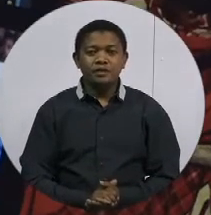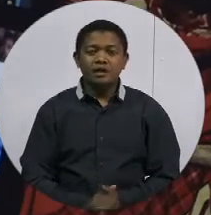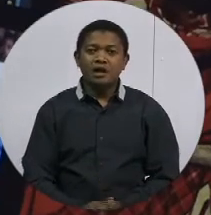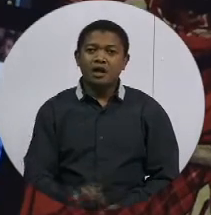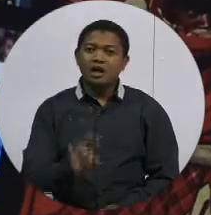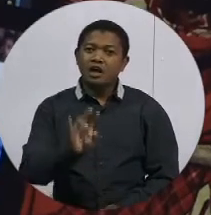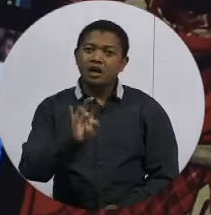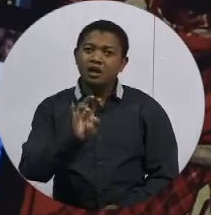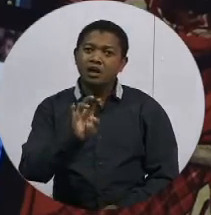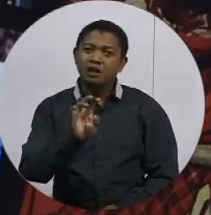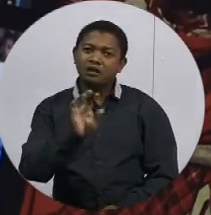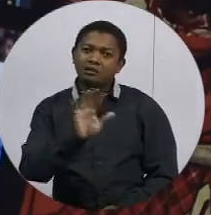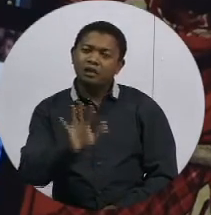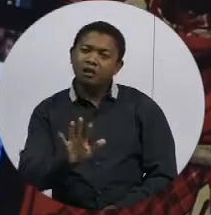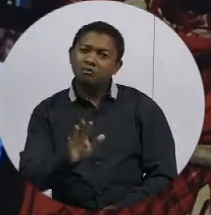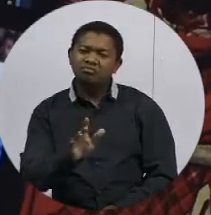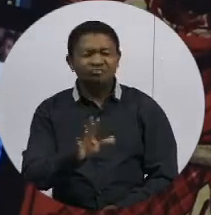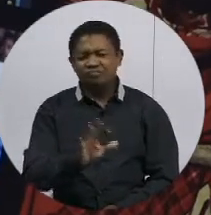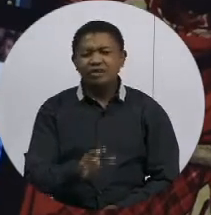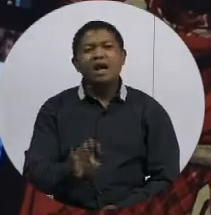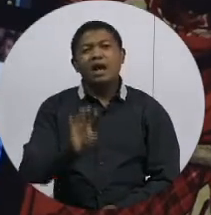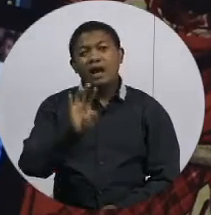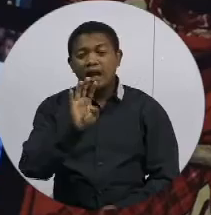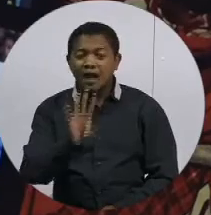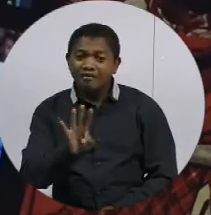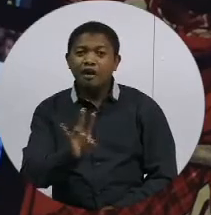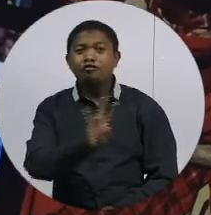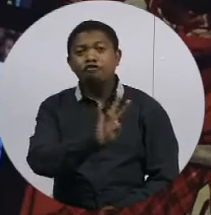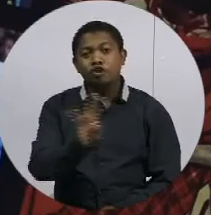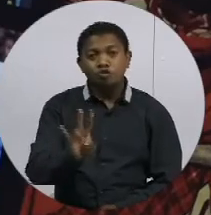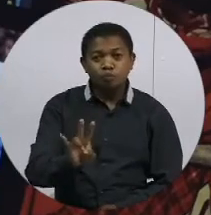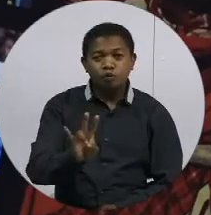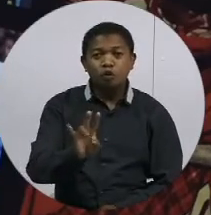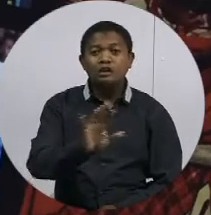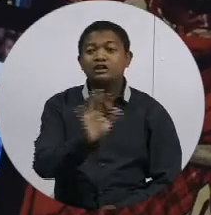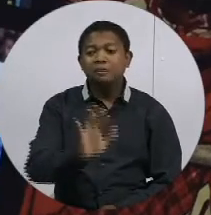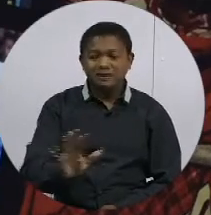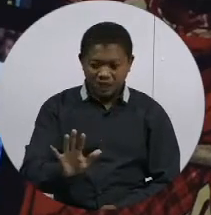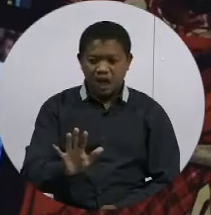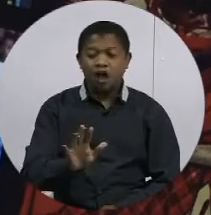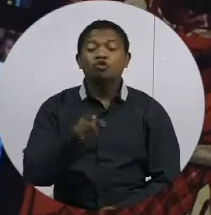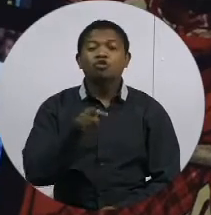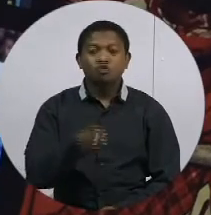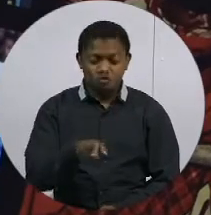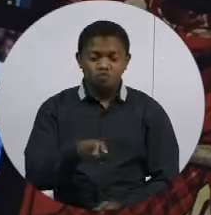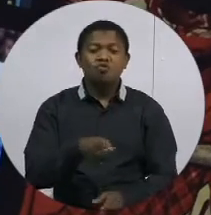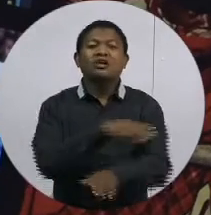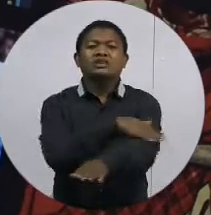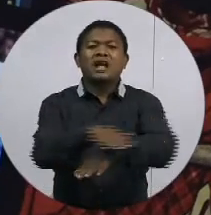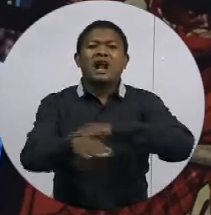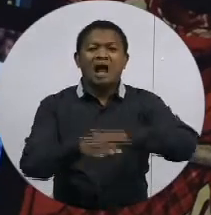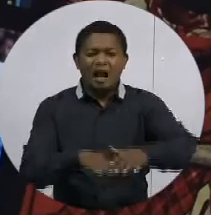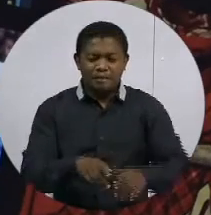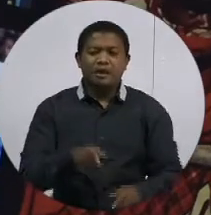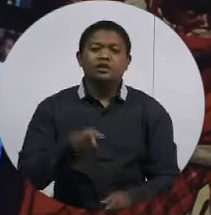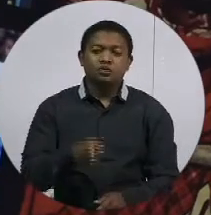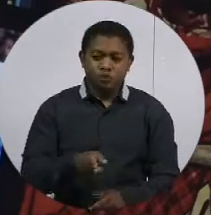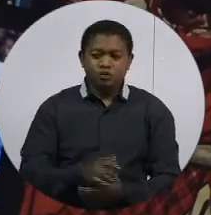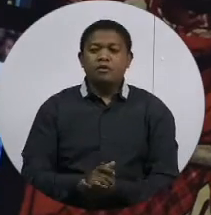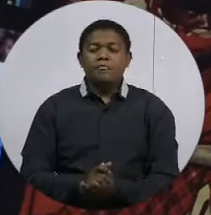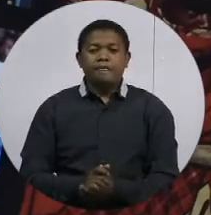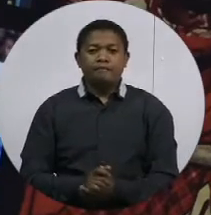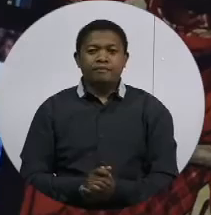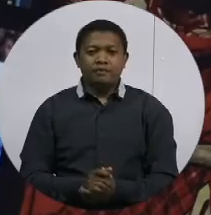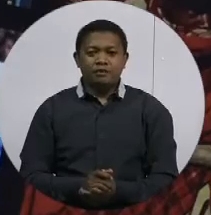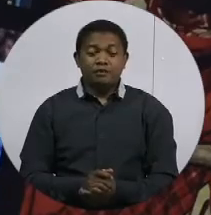efatra amby fitopolo sy dimanjato lazaina fa sitrana androan'izay. Raha ny marina moa izany izy ireo a efa tamin'ny omaly aza nefa nisy